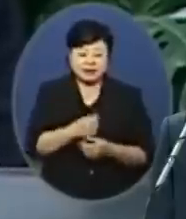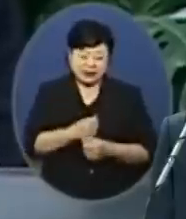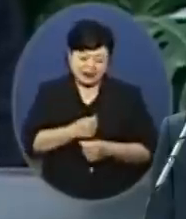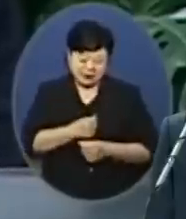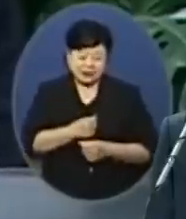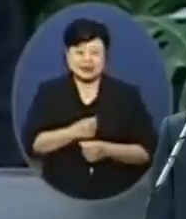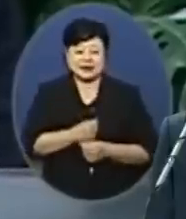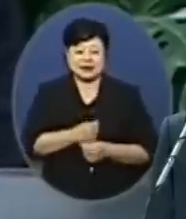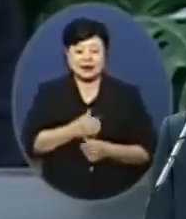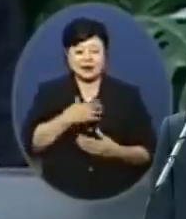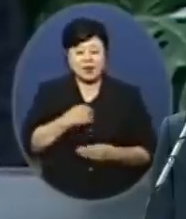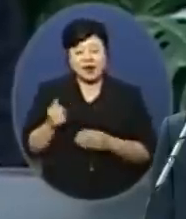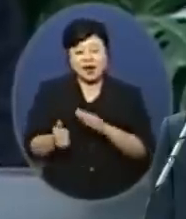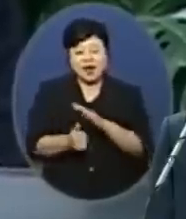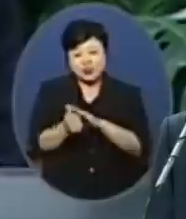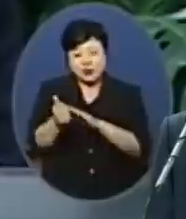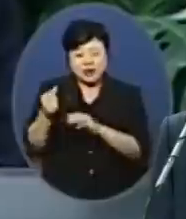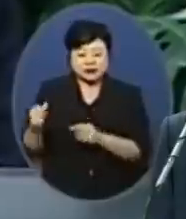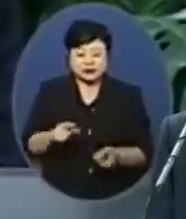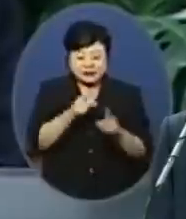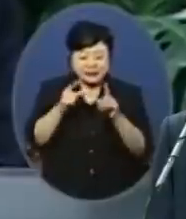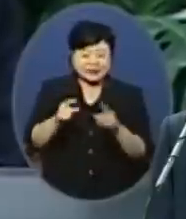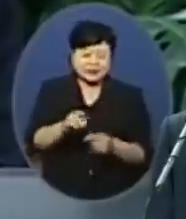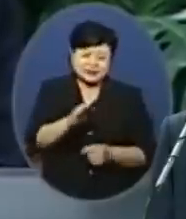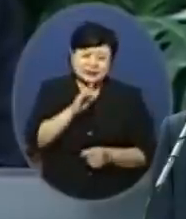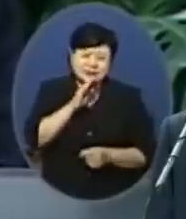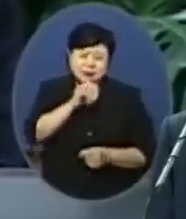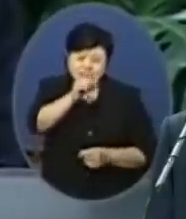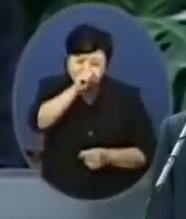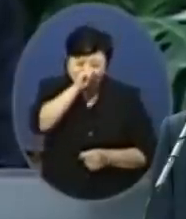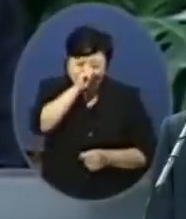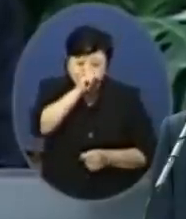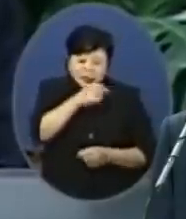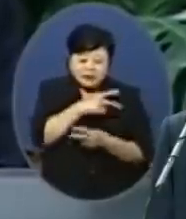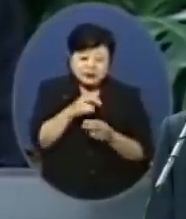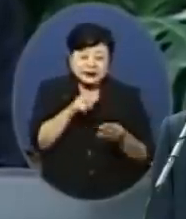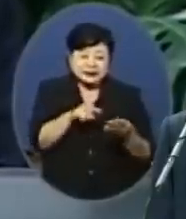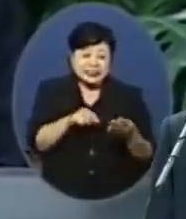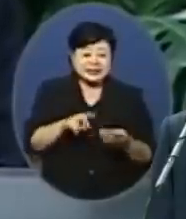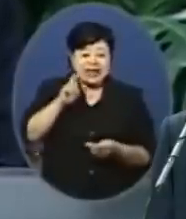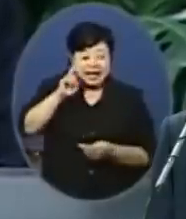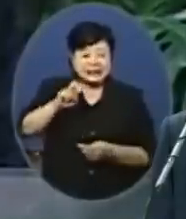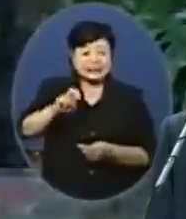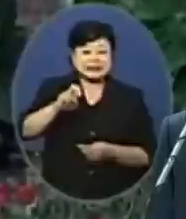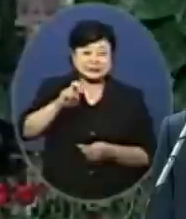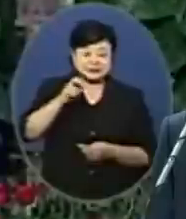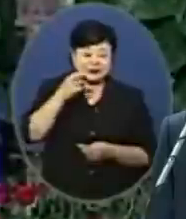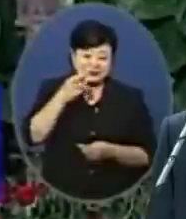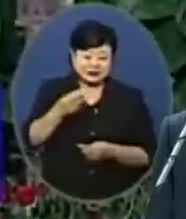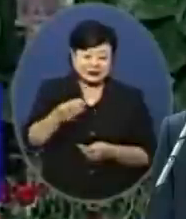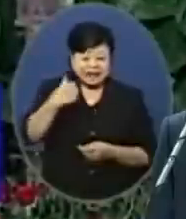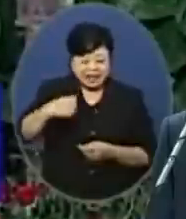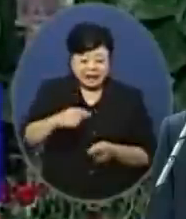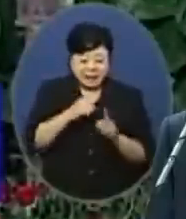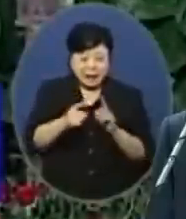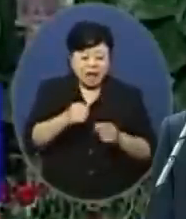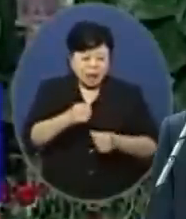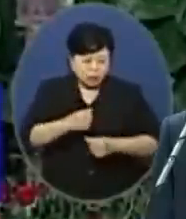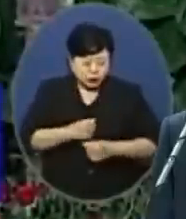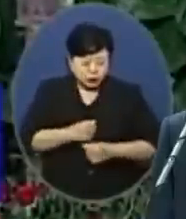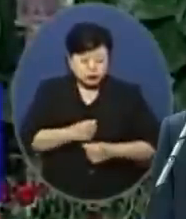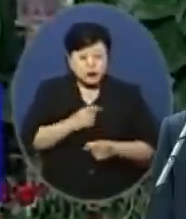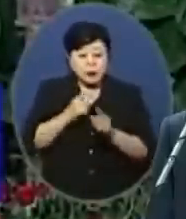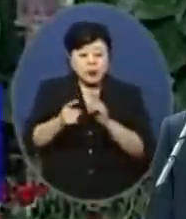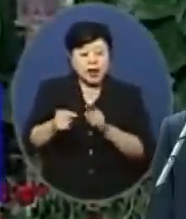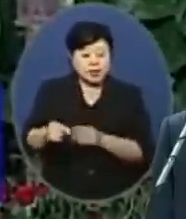간직하고 평안과 소망을 가지고 사는 것이 얼마나 좋습니까? 잠언서 4장 20절로 23절에 내 아들아 내 말에 주의하며 내 말하는